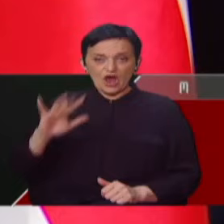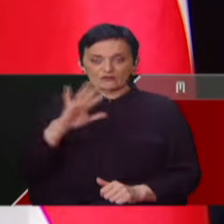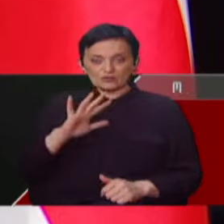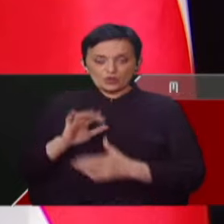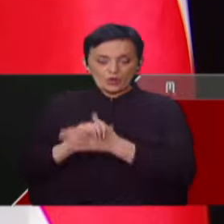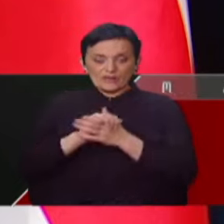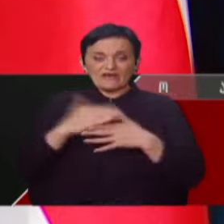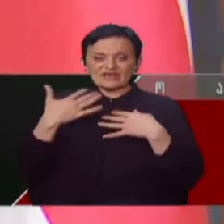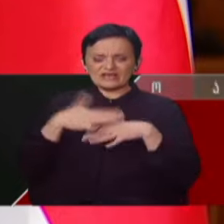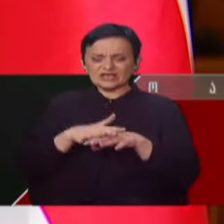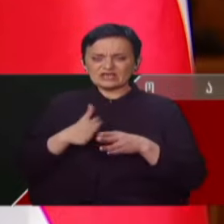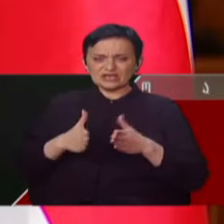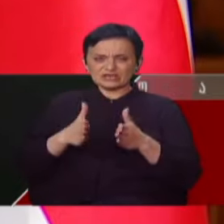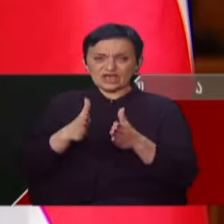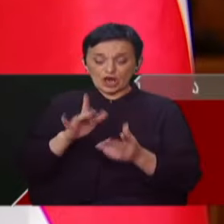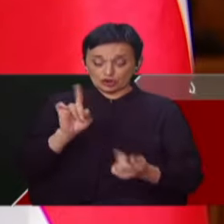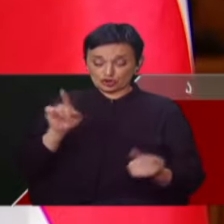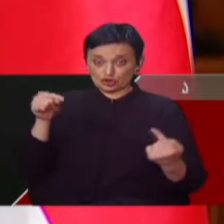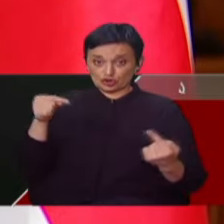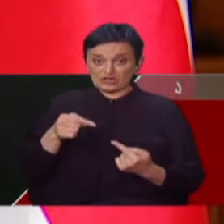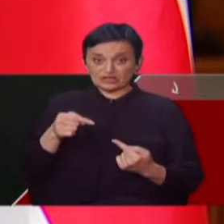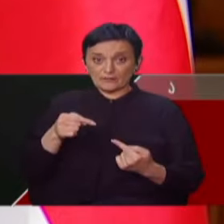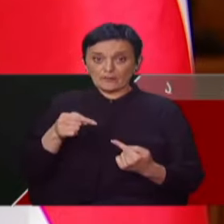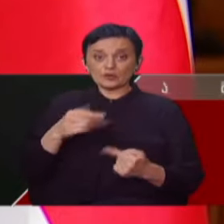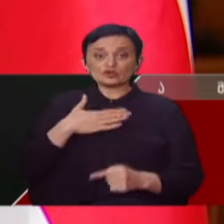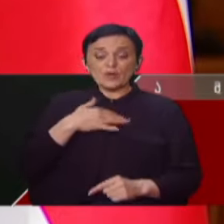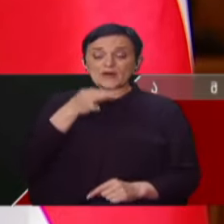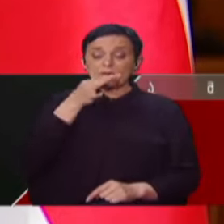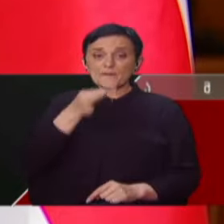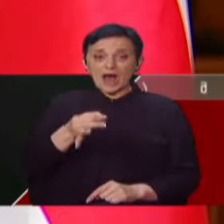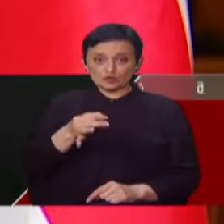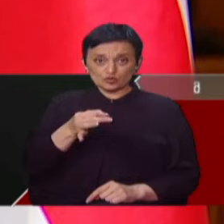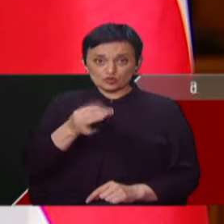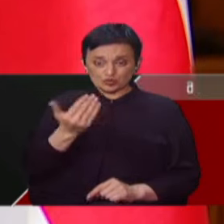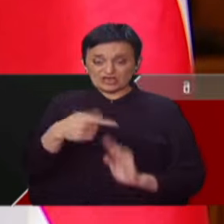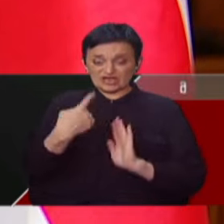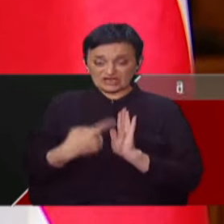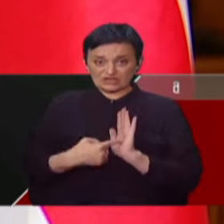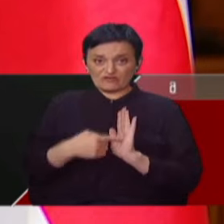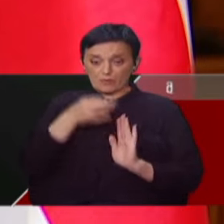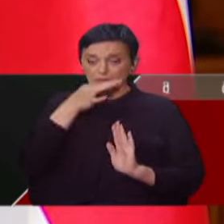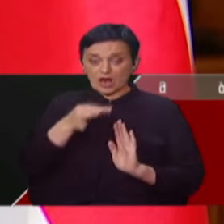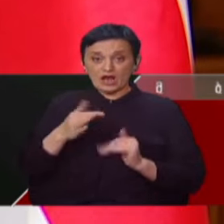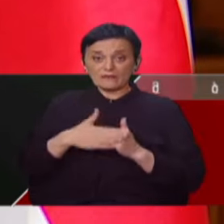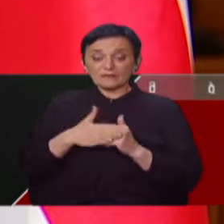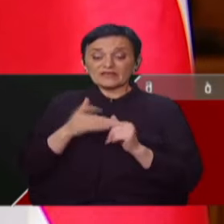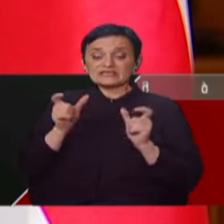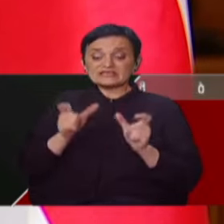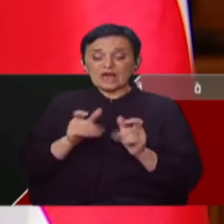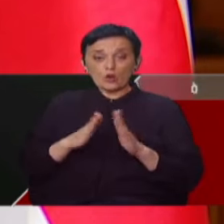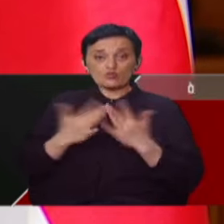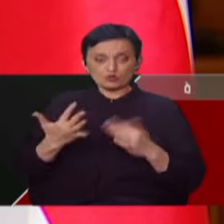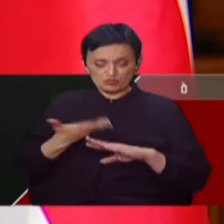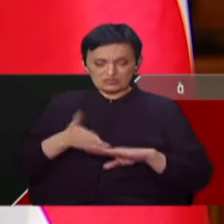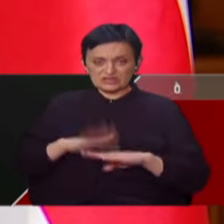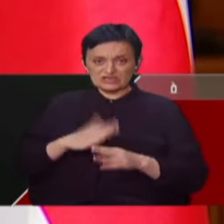ევროკავშირში ინტეგრაციის გზა. შესაბამისად, ხო, ანუ ჩემი პასუხი მეგონა კითხვასაც პასუხობს, სანქცირების მოთხოვნა რთულ